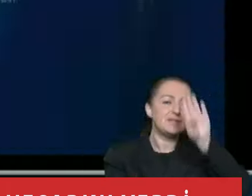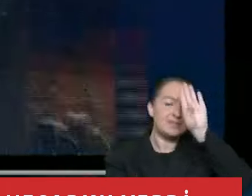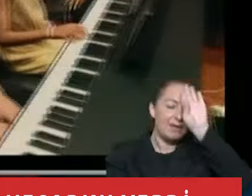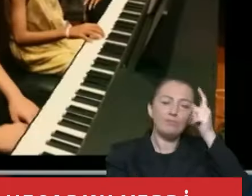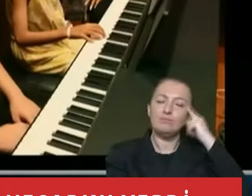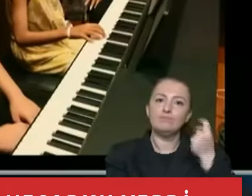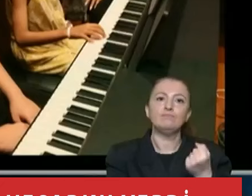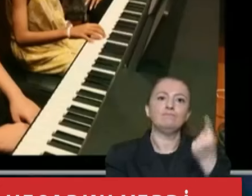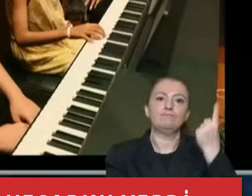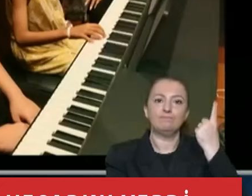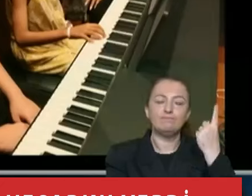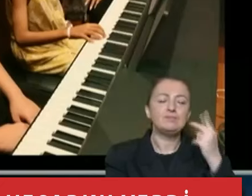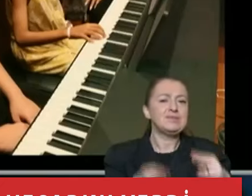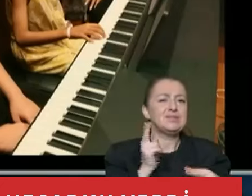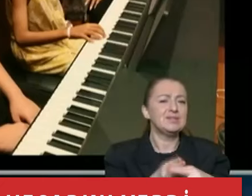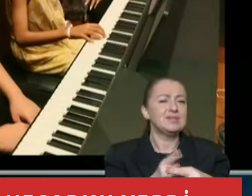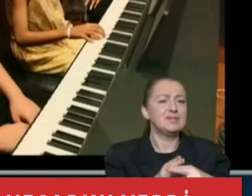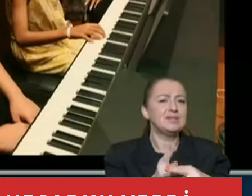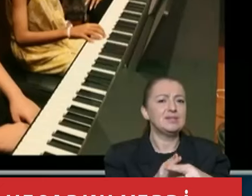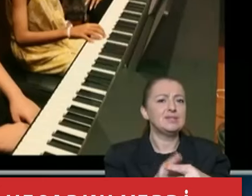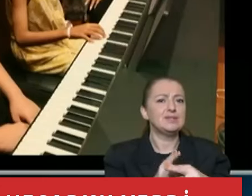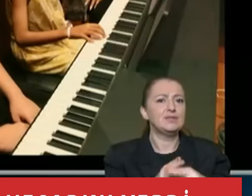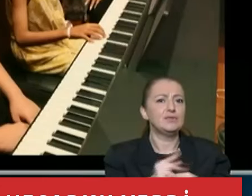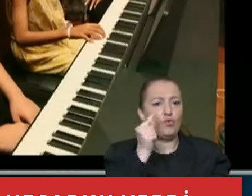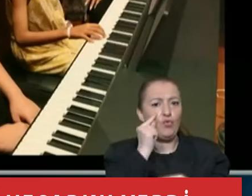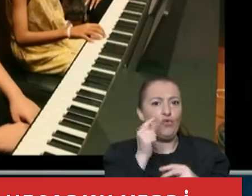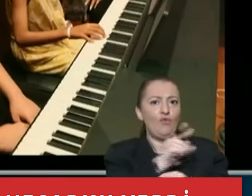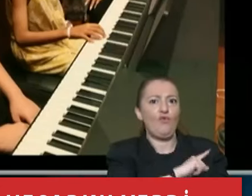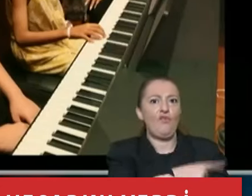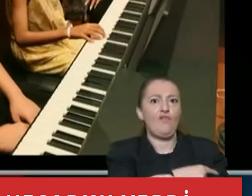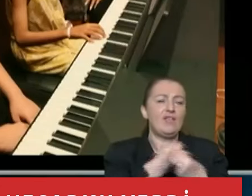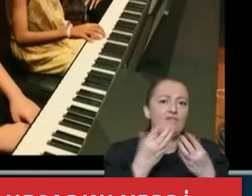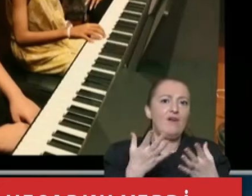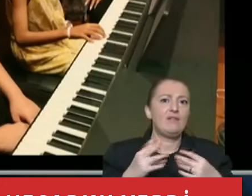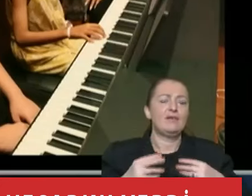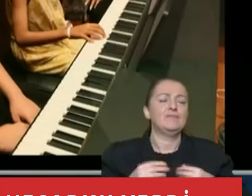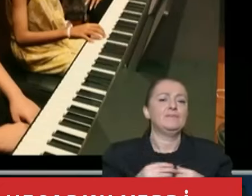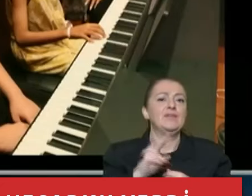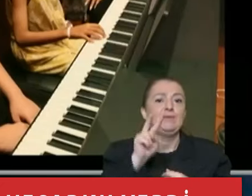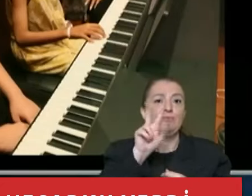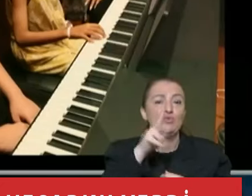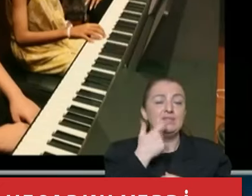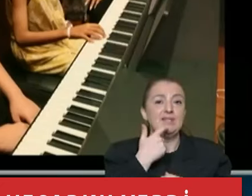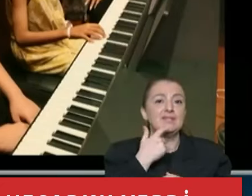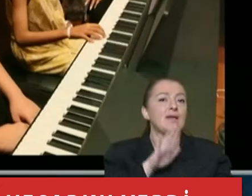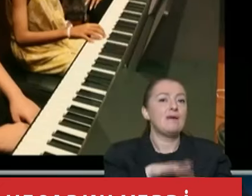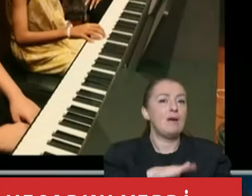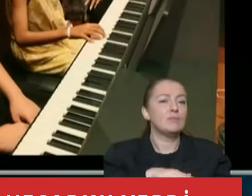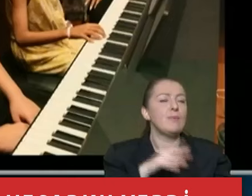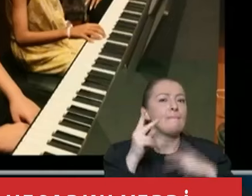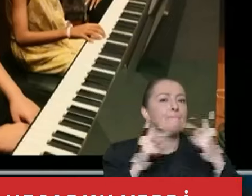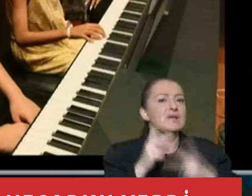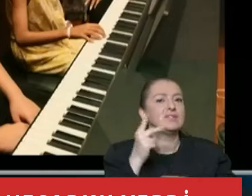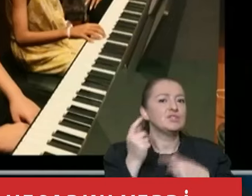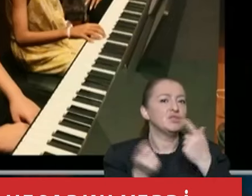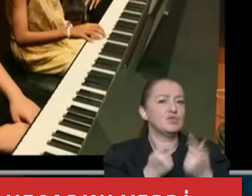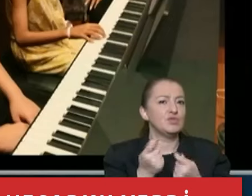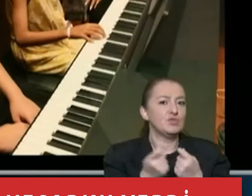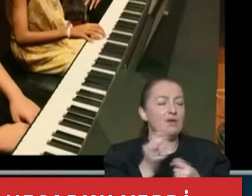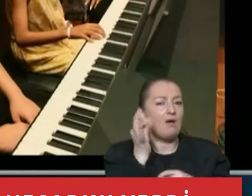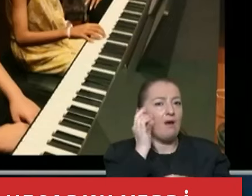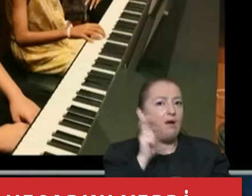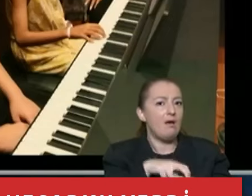yaratıcı potansiyelini hızla ayağa kaldırdık bu kapsamda 2023 yılında gerçekleştirdiğimiz bazı faaliyetleri